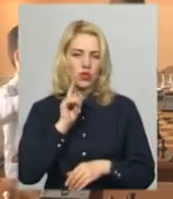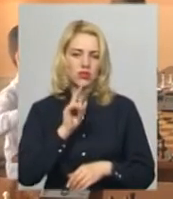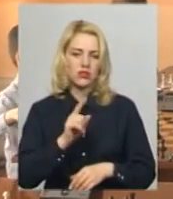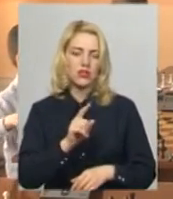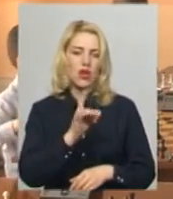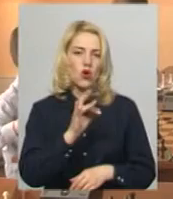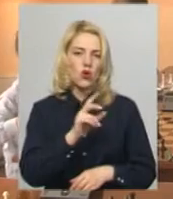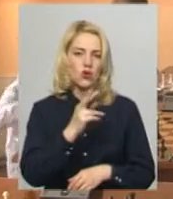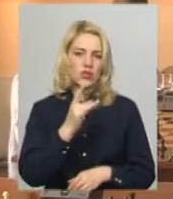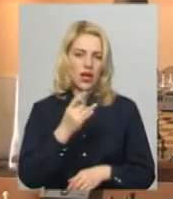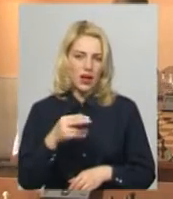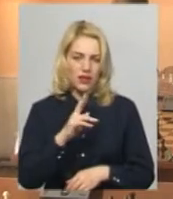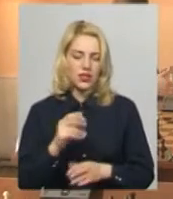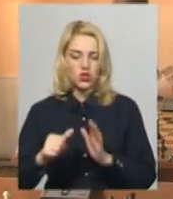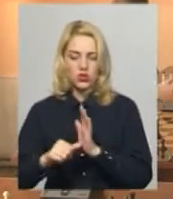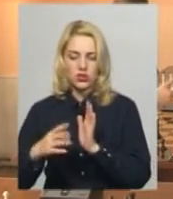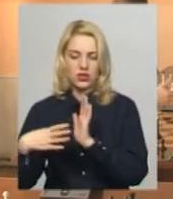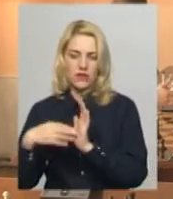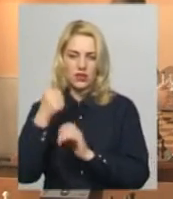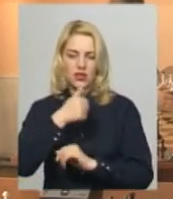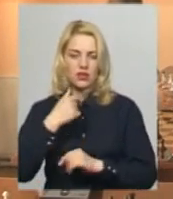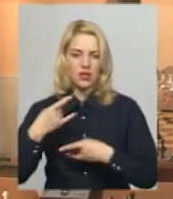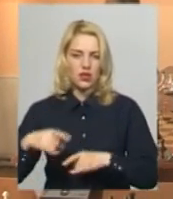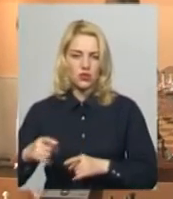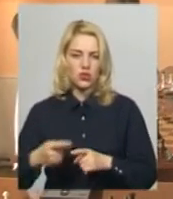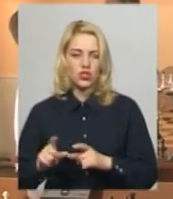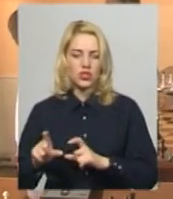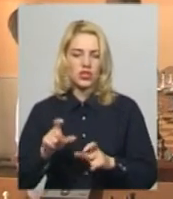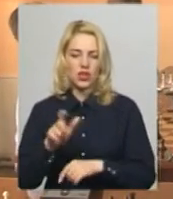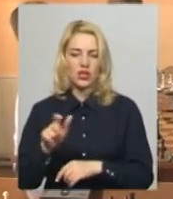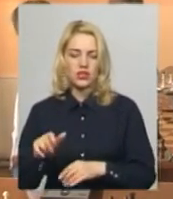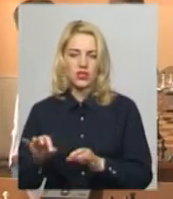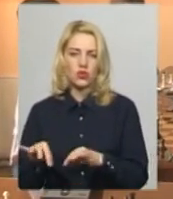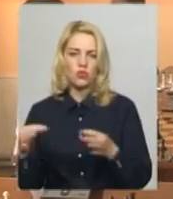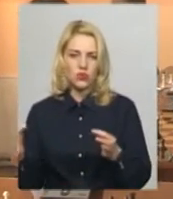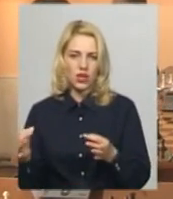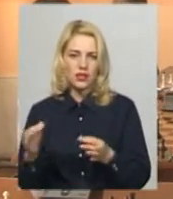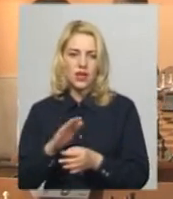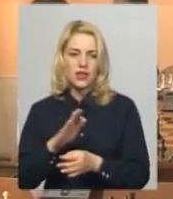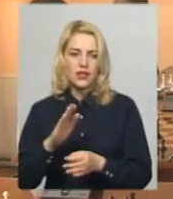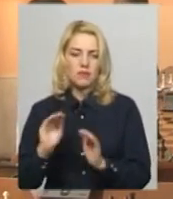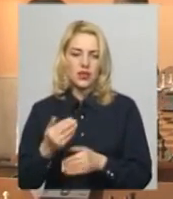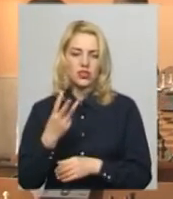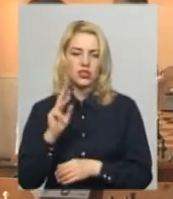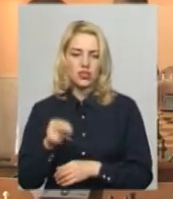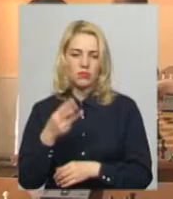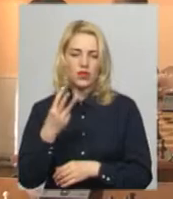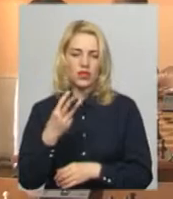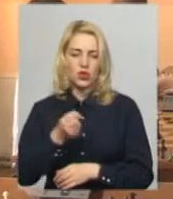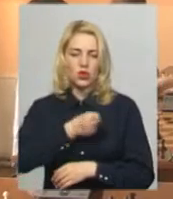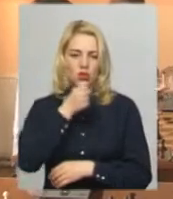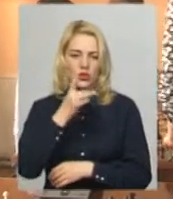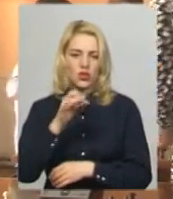розряду. Потім 6-9 рік народження шахісти допускаються рівнем не нижче третього дорослого розряду.